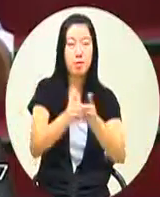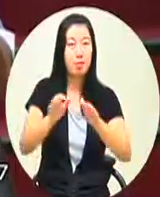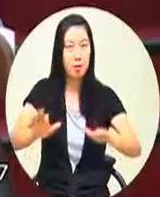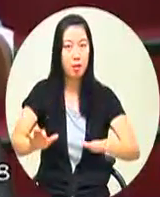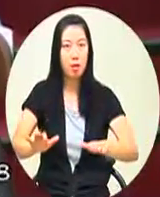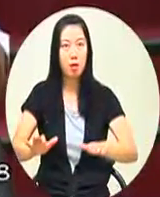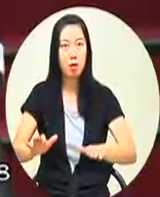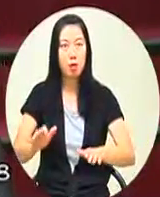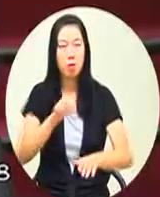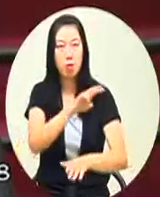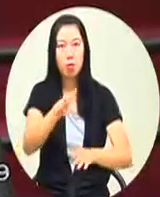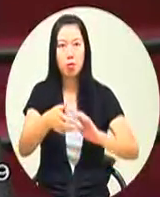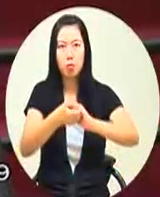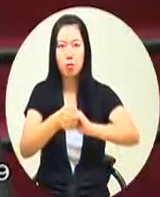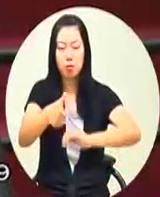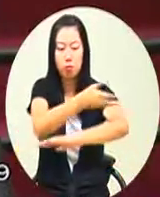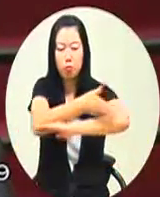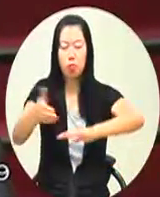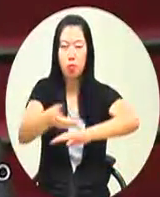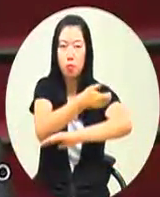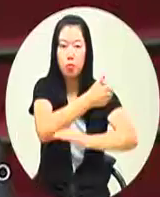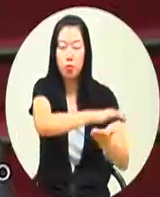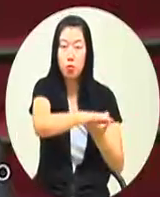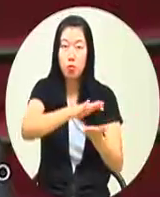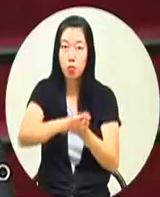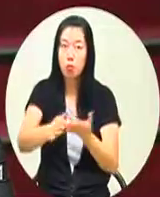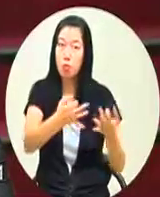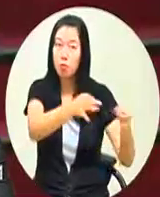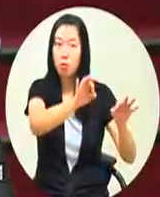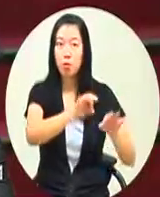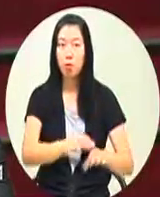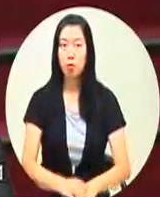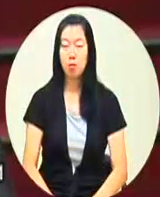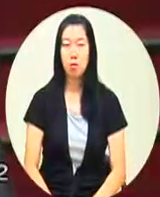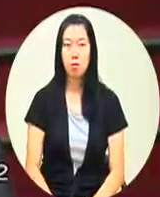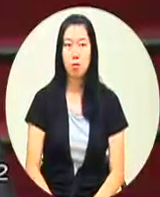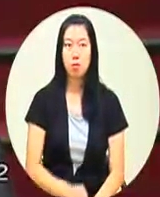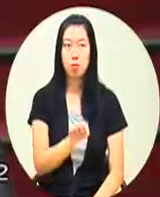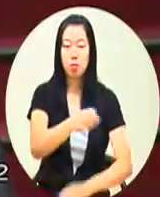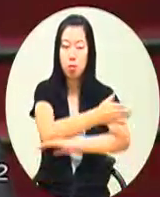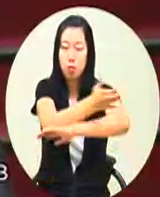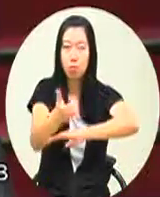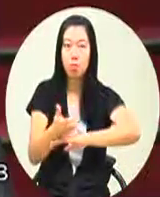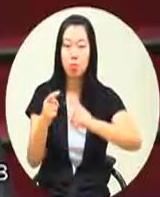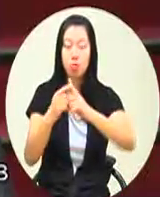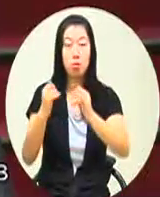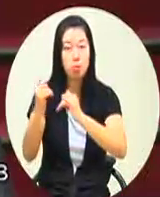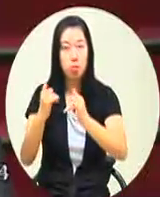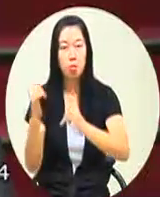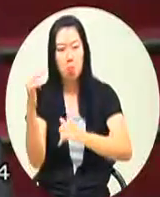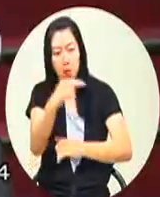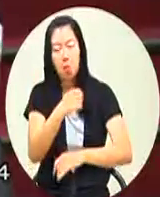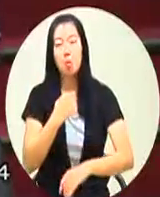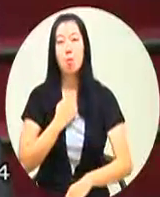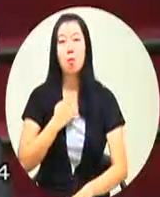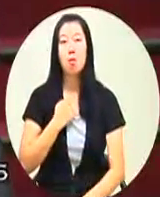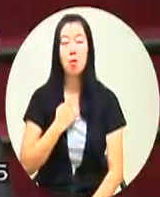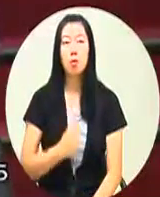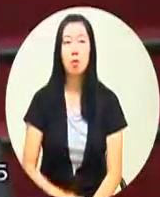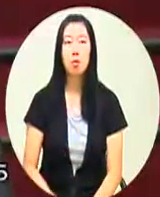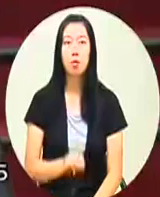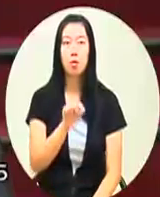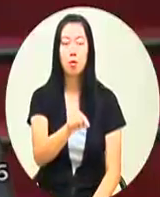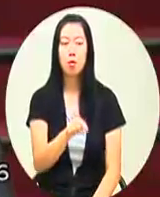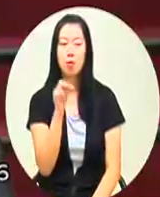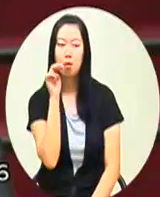都定在清疏工程。那么清疏工程，我们乡里面的人都知道，这是无